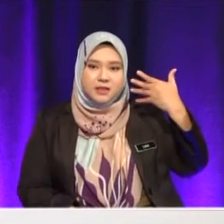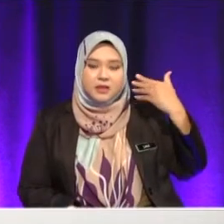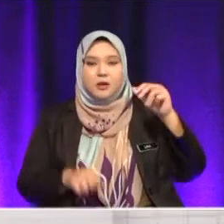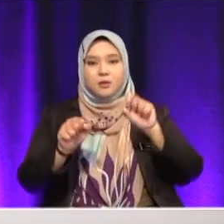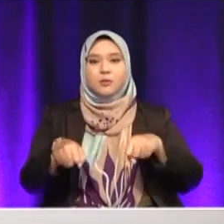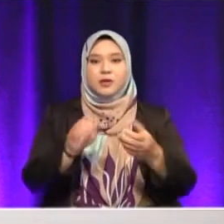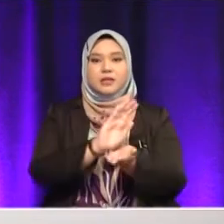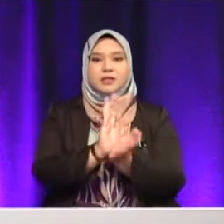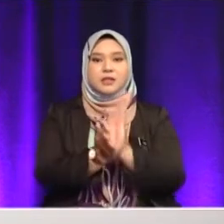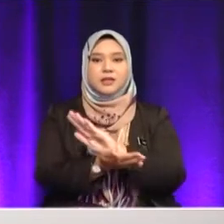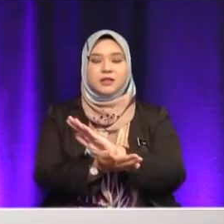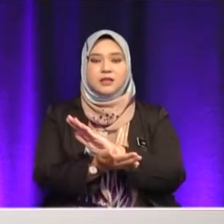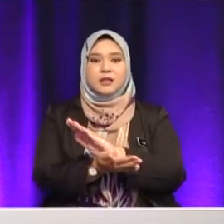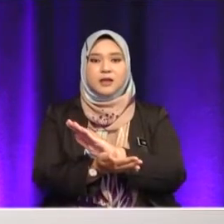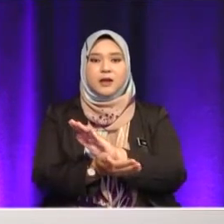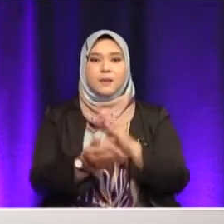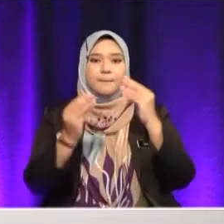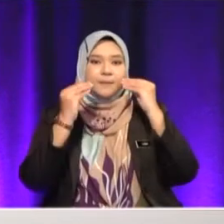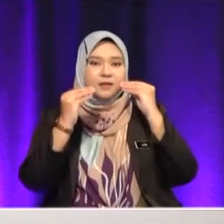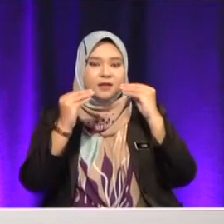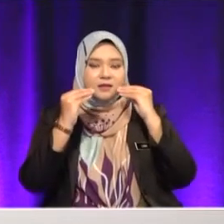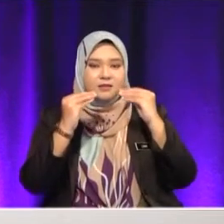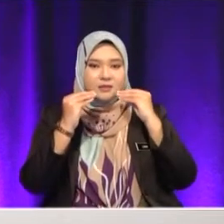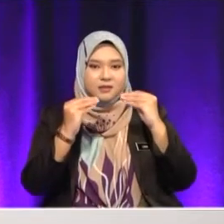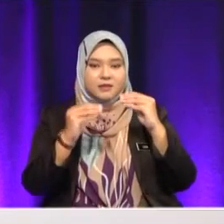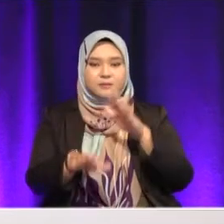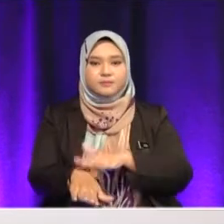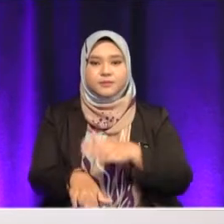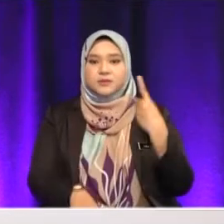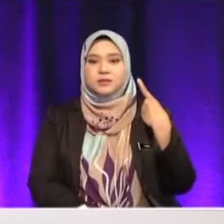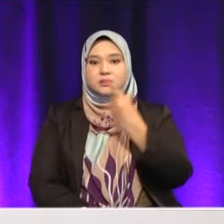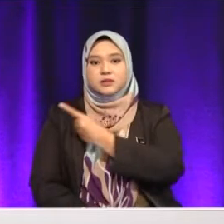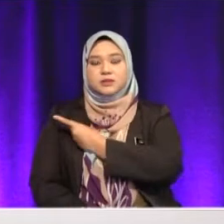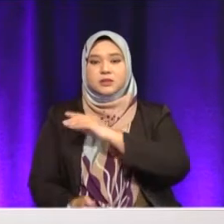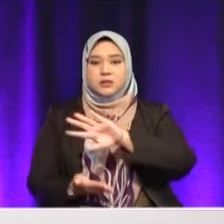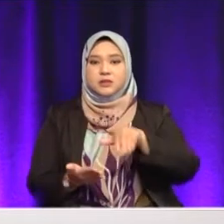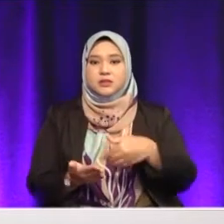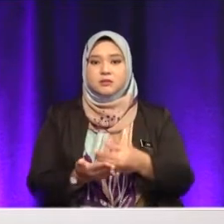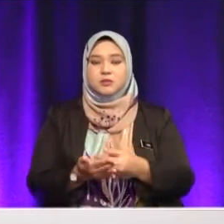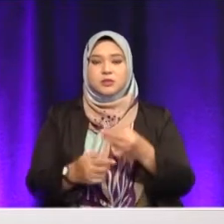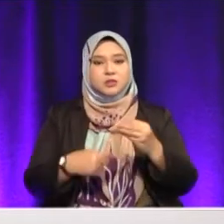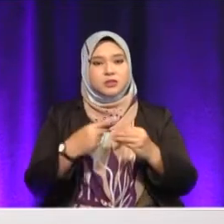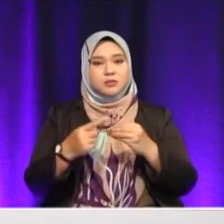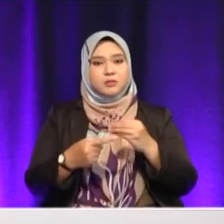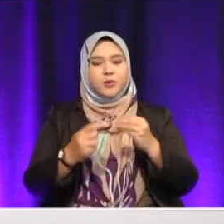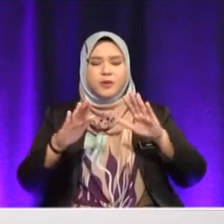tidak melupakan saja secara tak langsung dapat memupuk semangka cinta akan ada